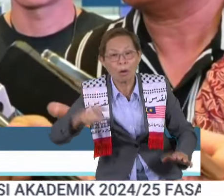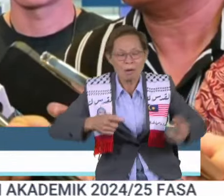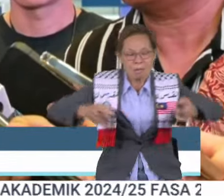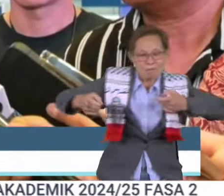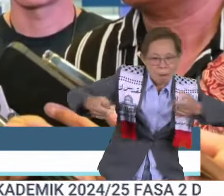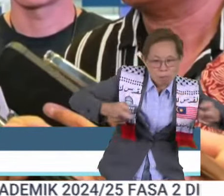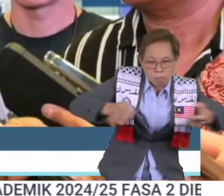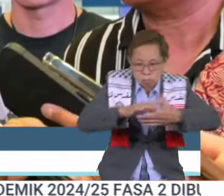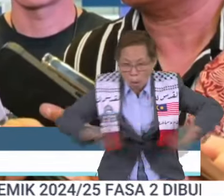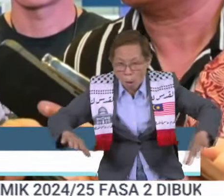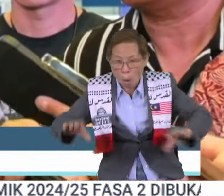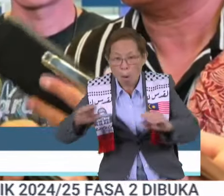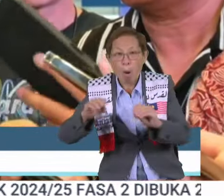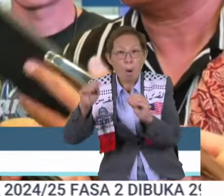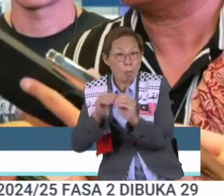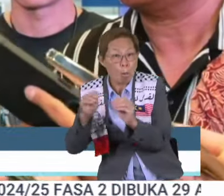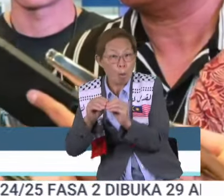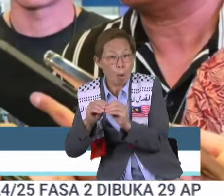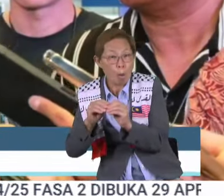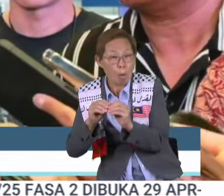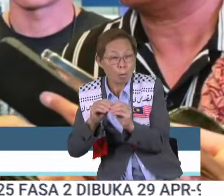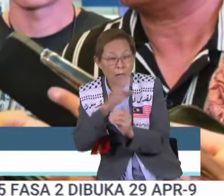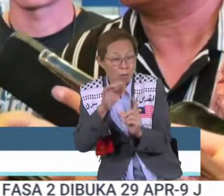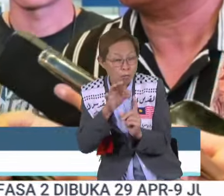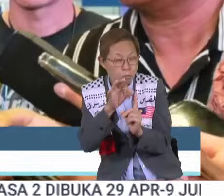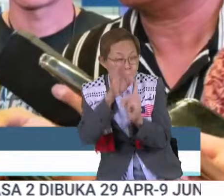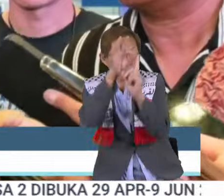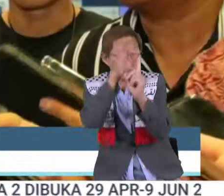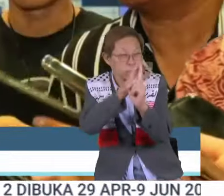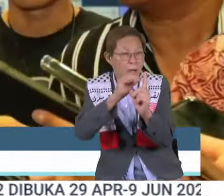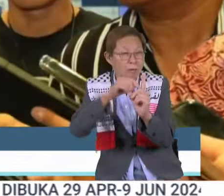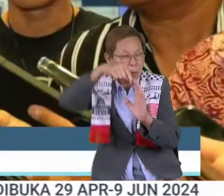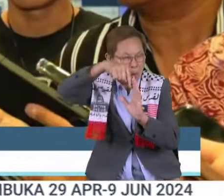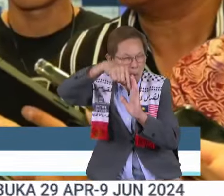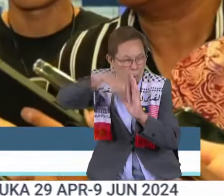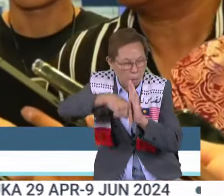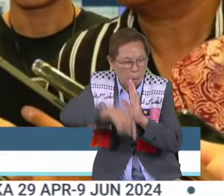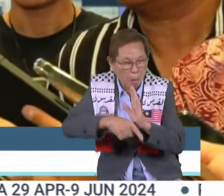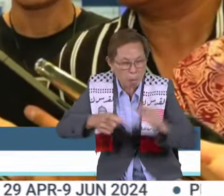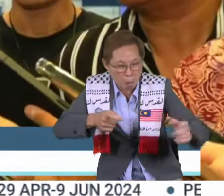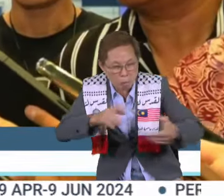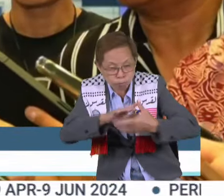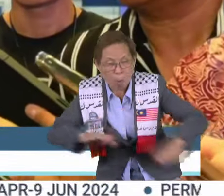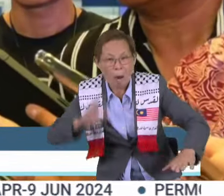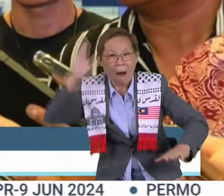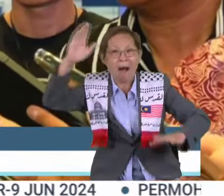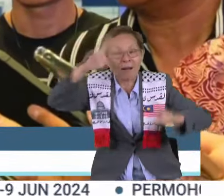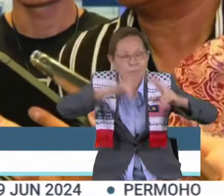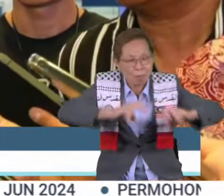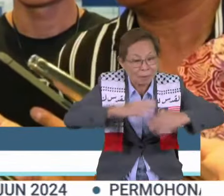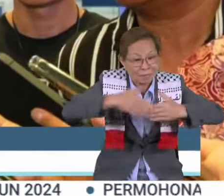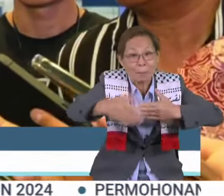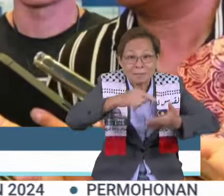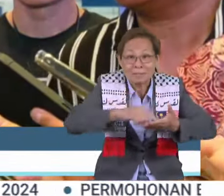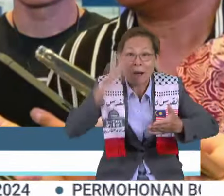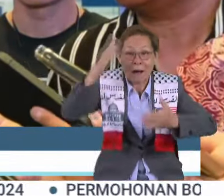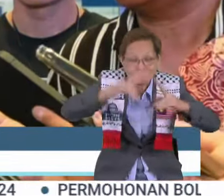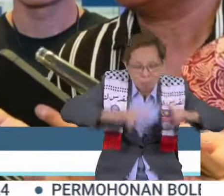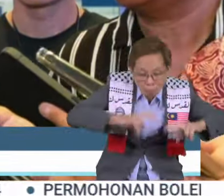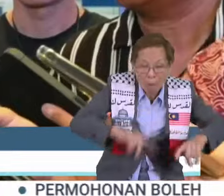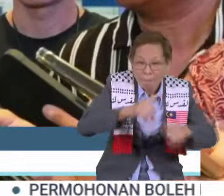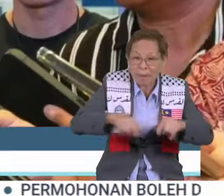kawalan keselamatan yang lebih lanjut, yang lebih khusus, yang lebih terperinci, sememangnya akan dikajilah selepas ini. Namun